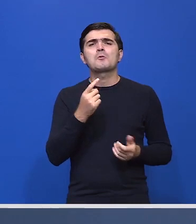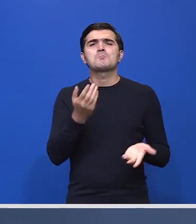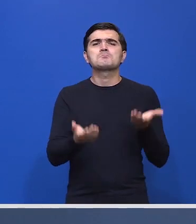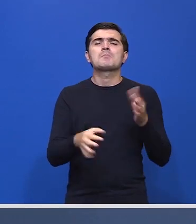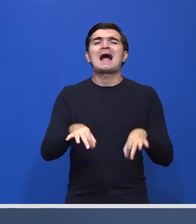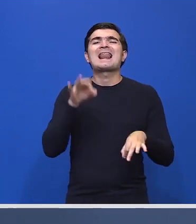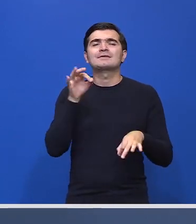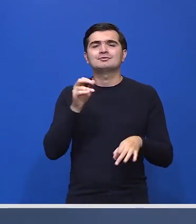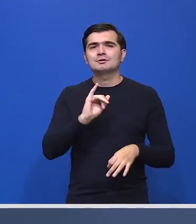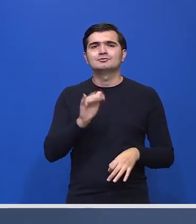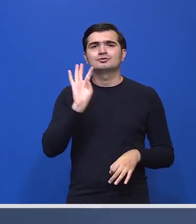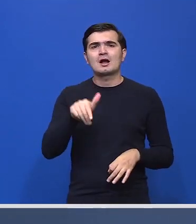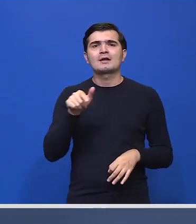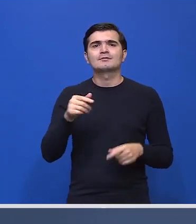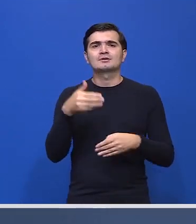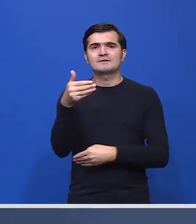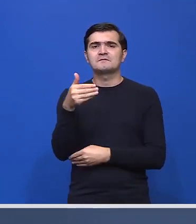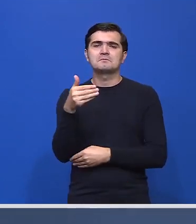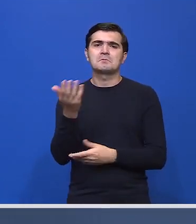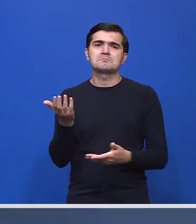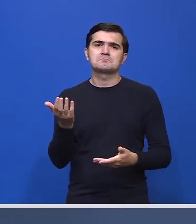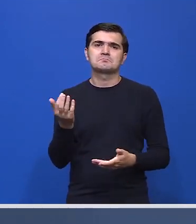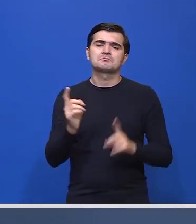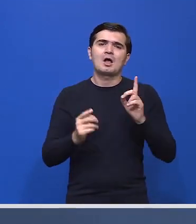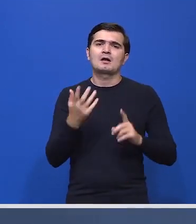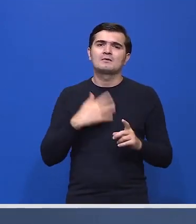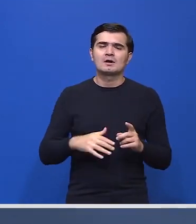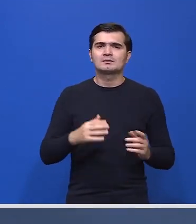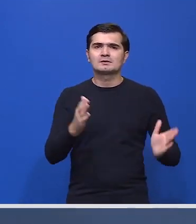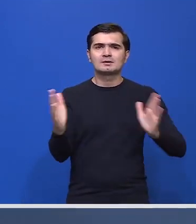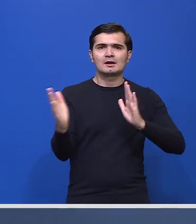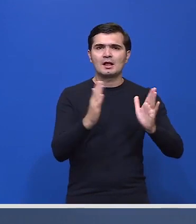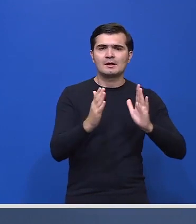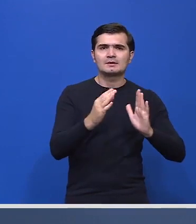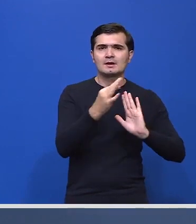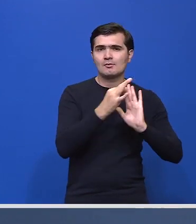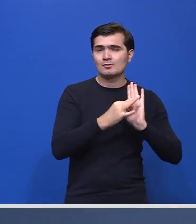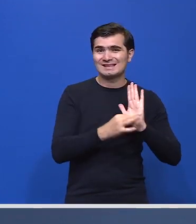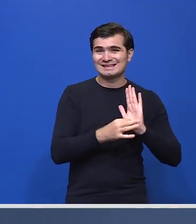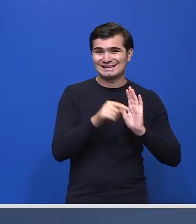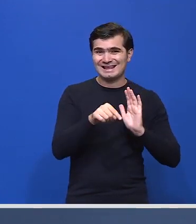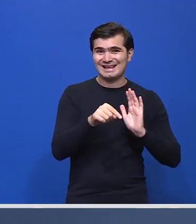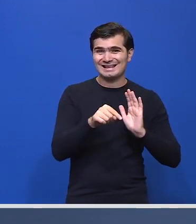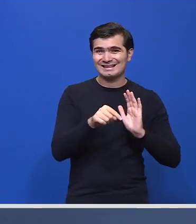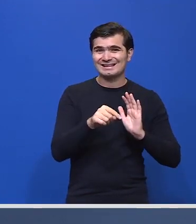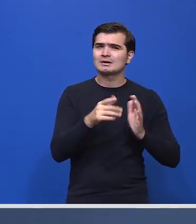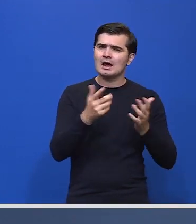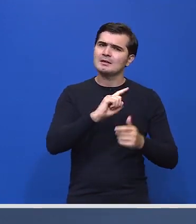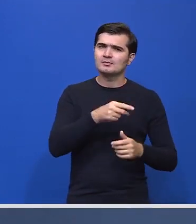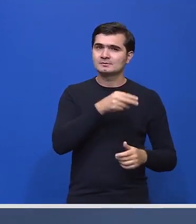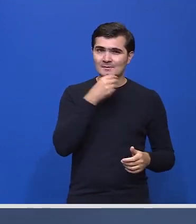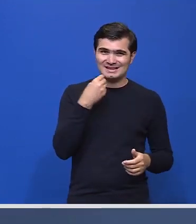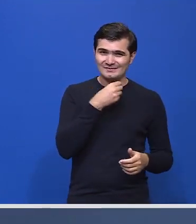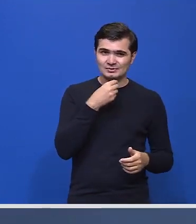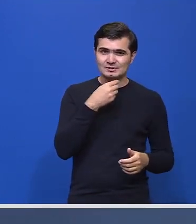care are această companie de a se încadra în condițiile pentru care poți să beneficiezi de